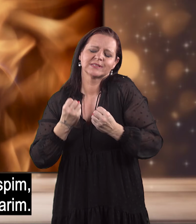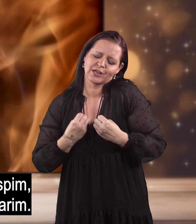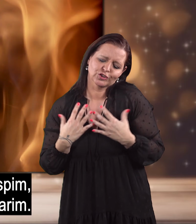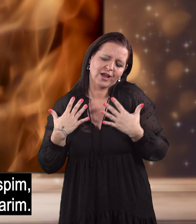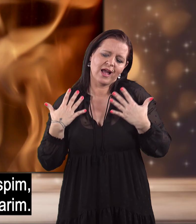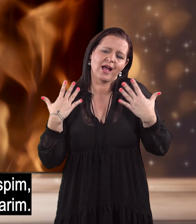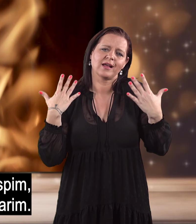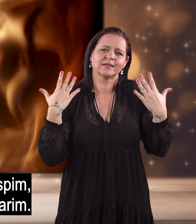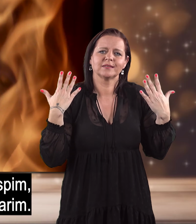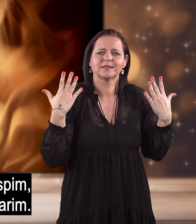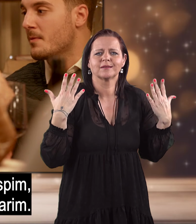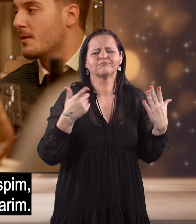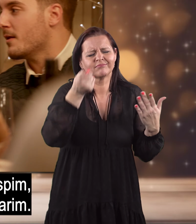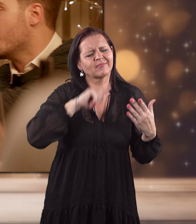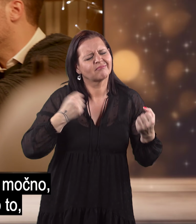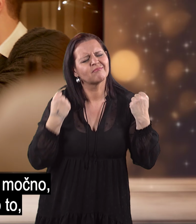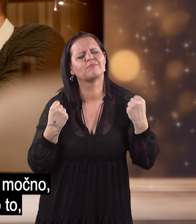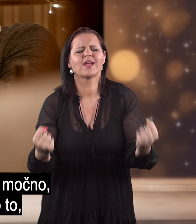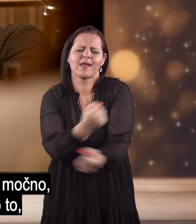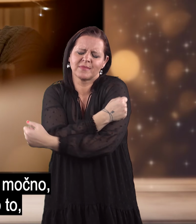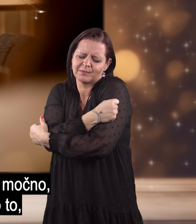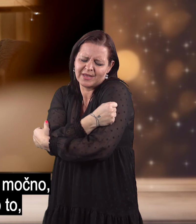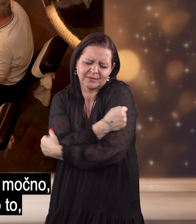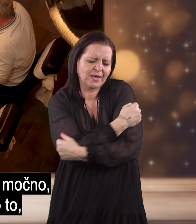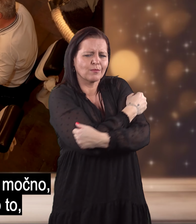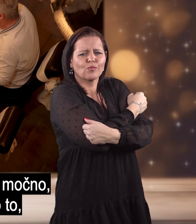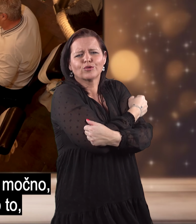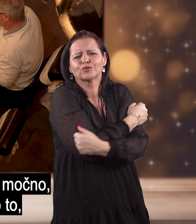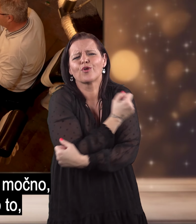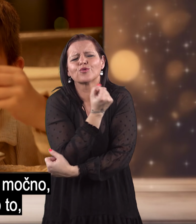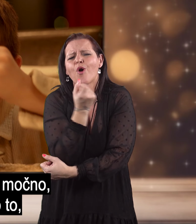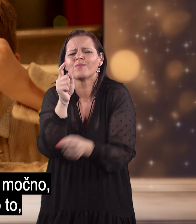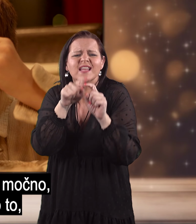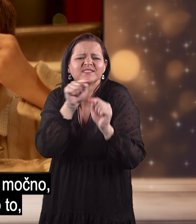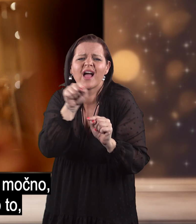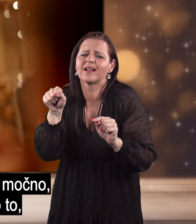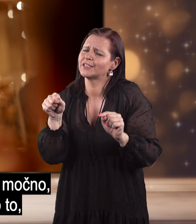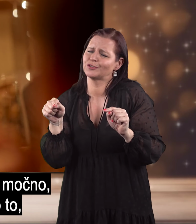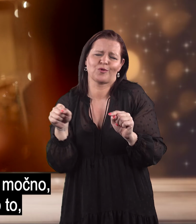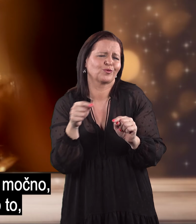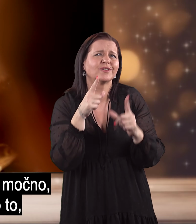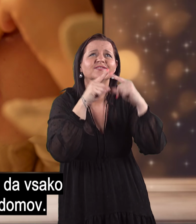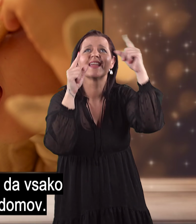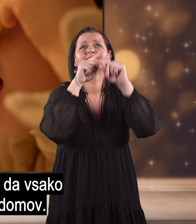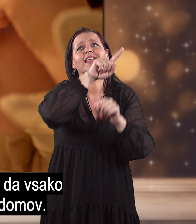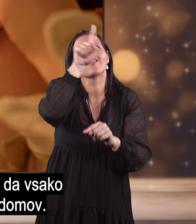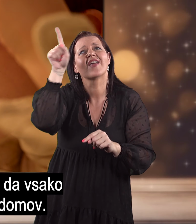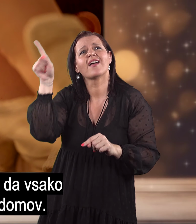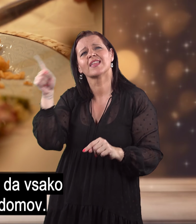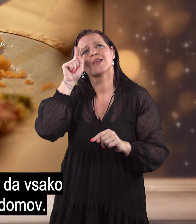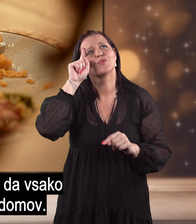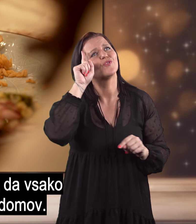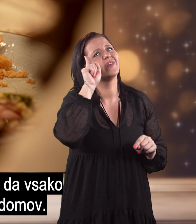Tako zažarim, daj objemi me spet močno. Drobne stvari so to, zvezde